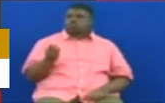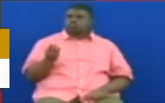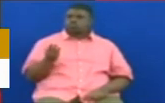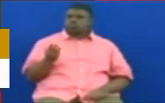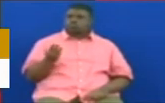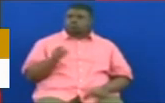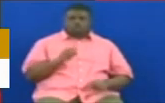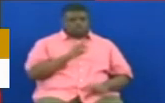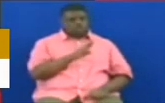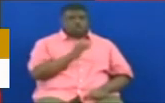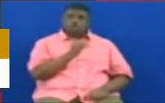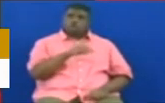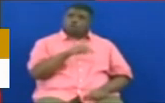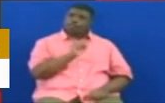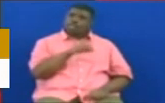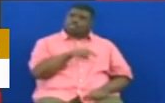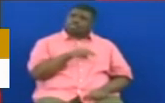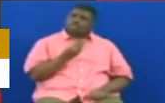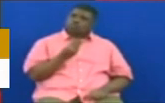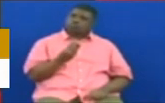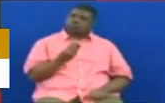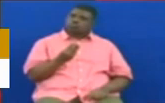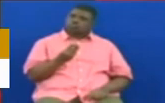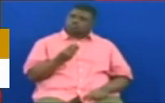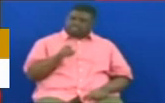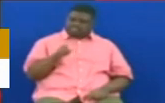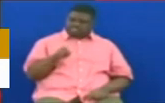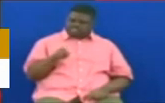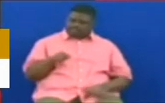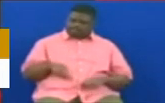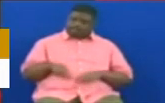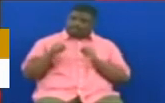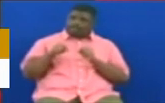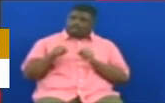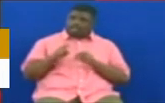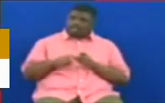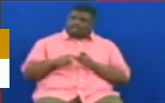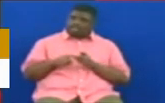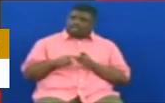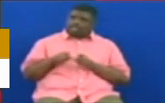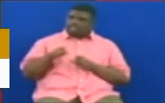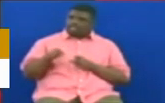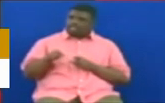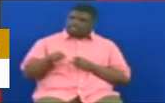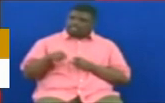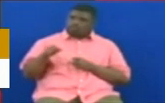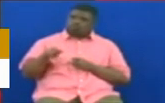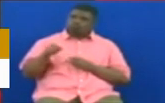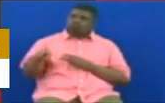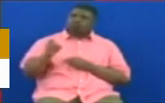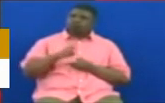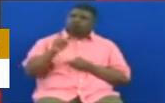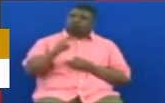ambacho kifungu hiki kinaipa mamlaka ya Deep Sea Fishing Authority kupitisha mikataba na au